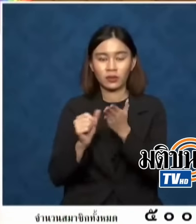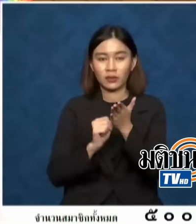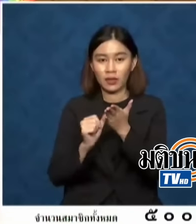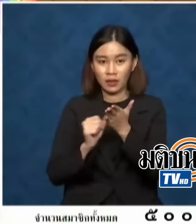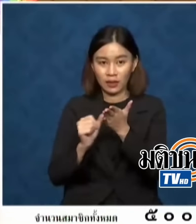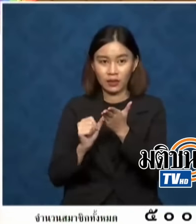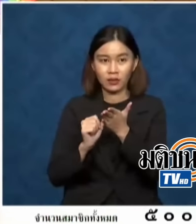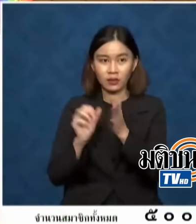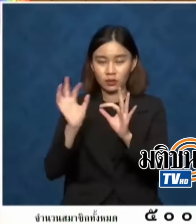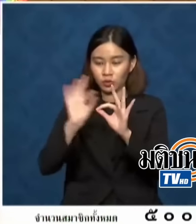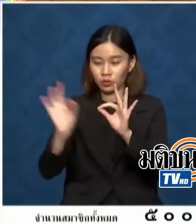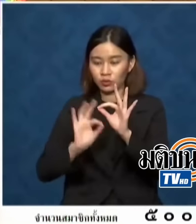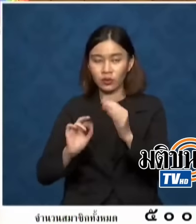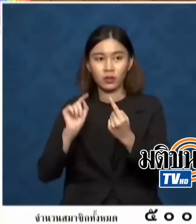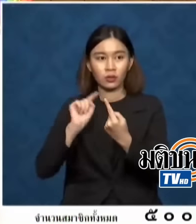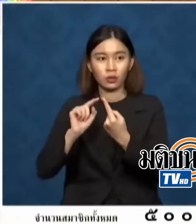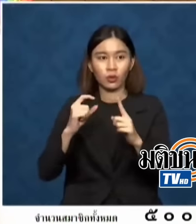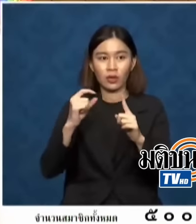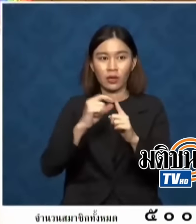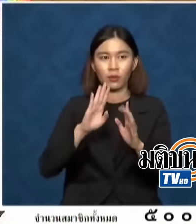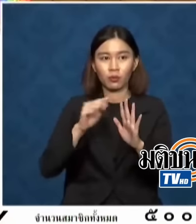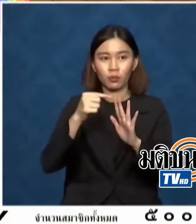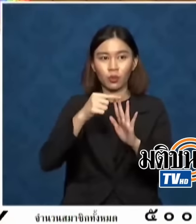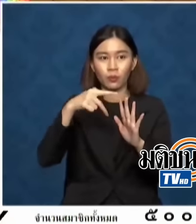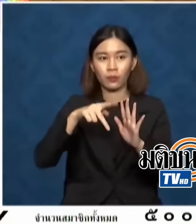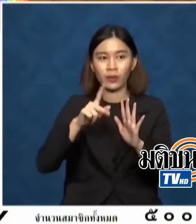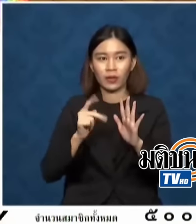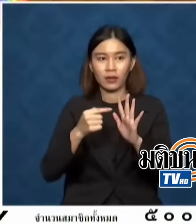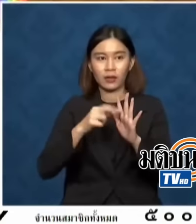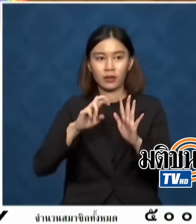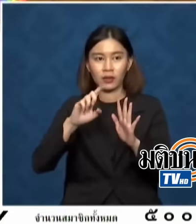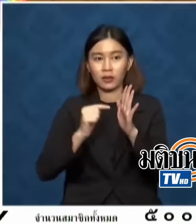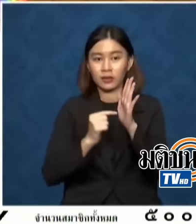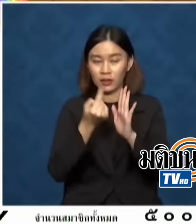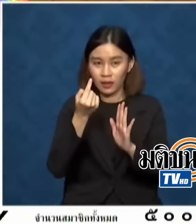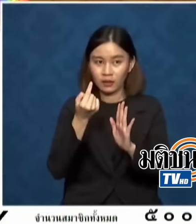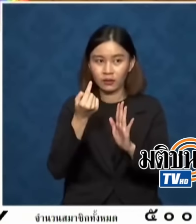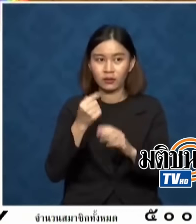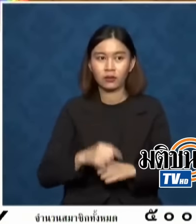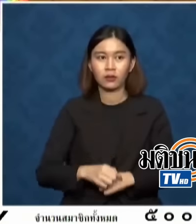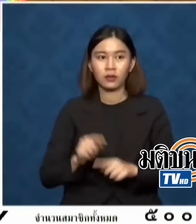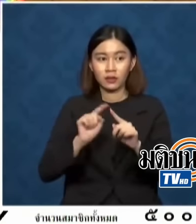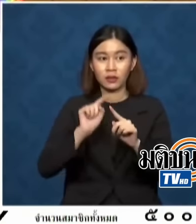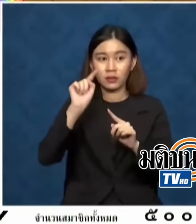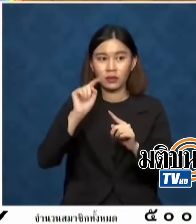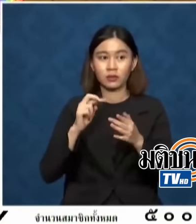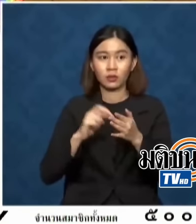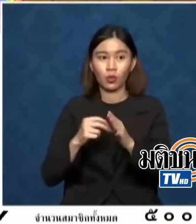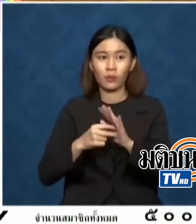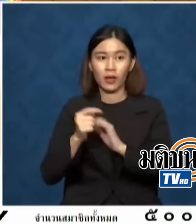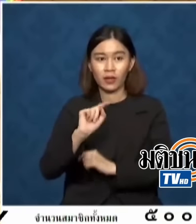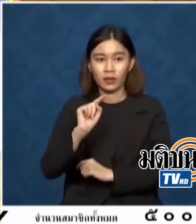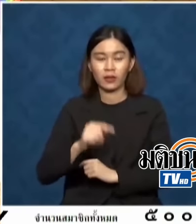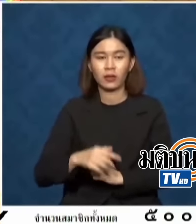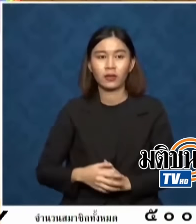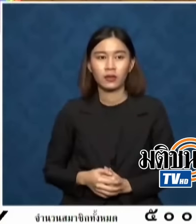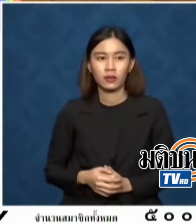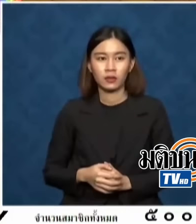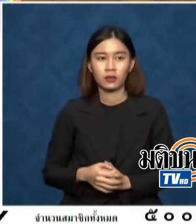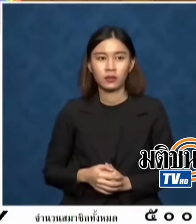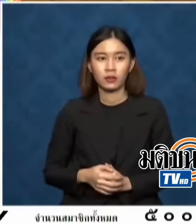เห็นในฐานะของคำว่าบุพการีลำดับแรกเนี่ยถือว่าเป็น